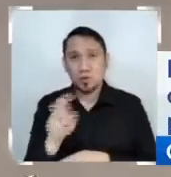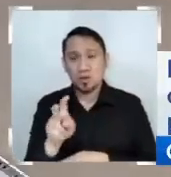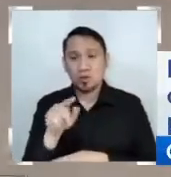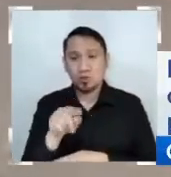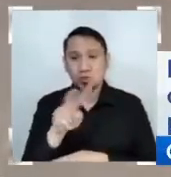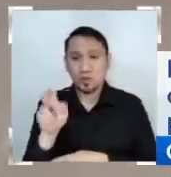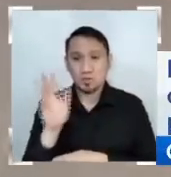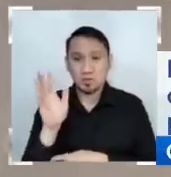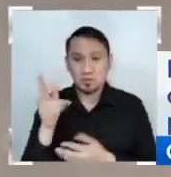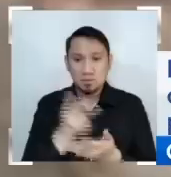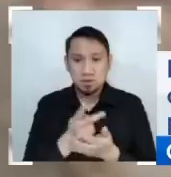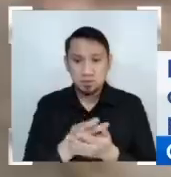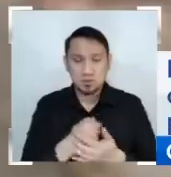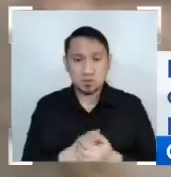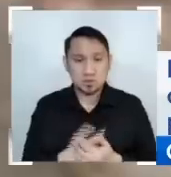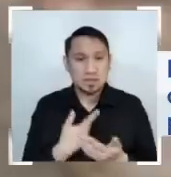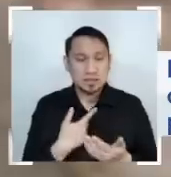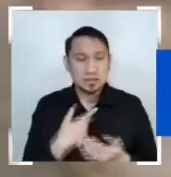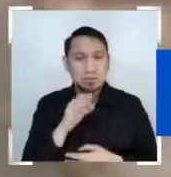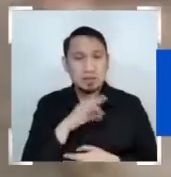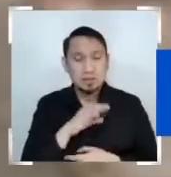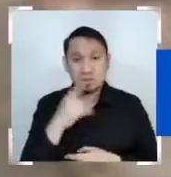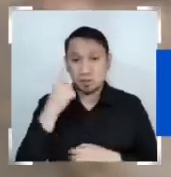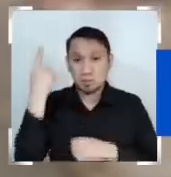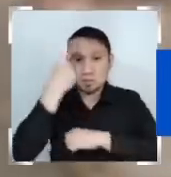ang kinikita niya sa isang araw. Kaya pa naman o eh.